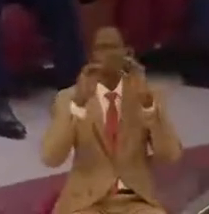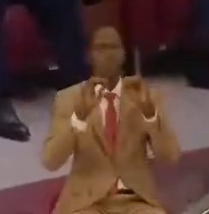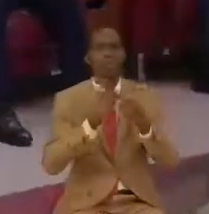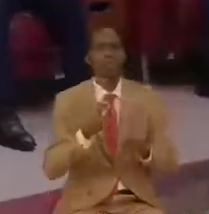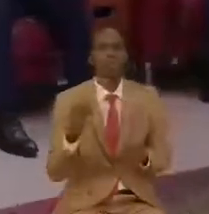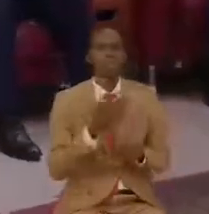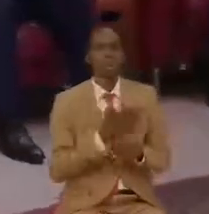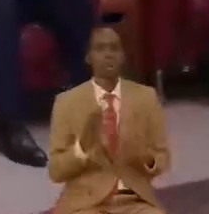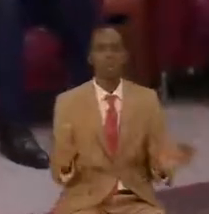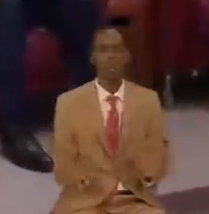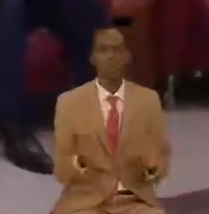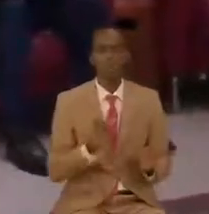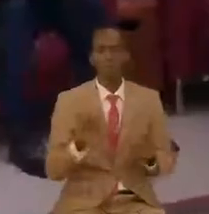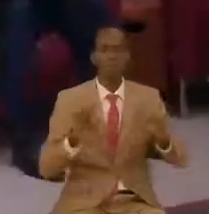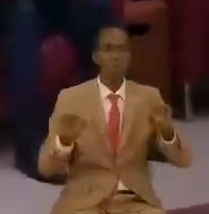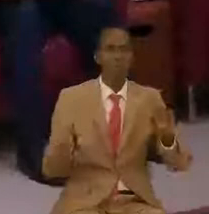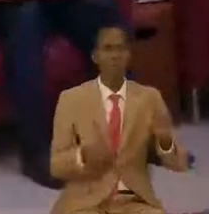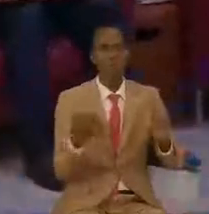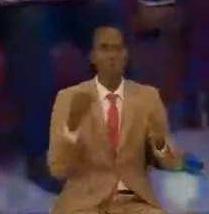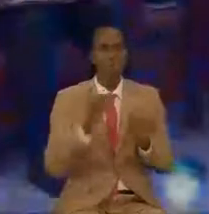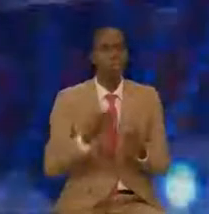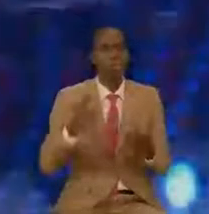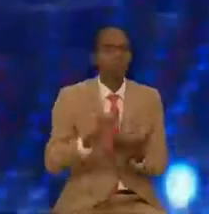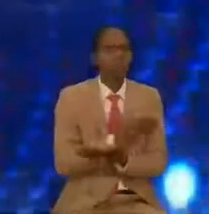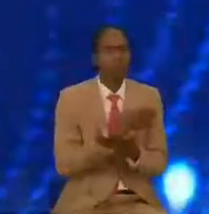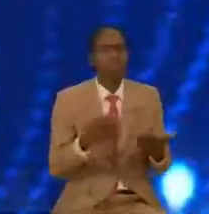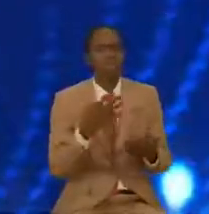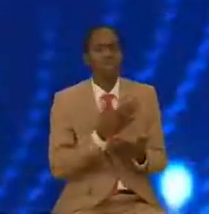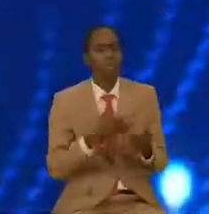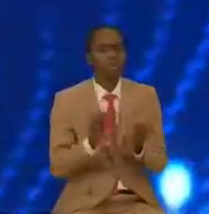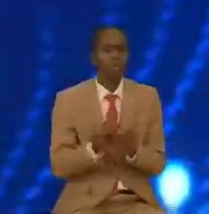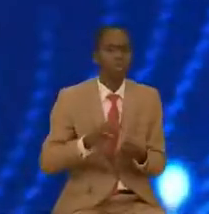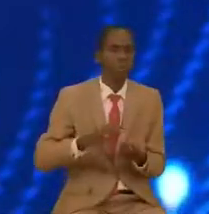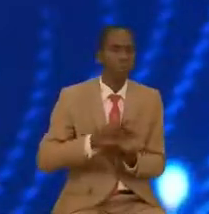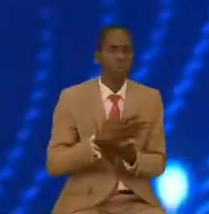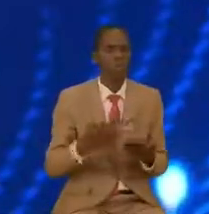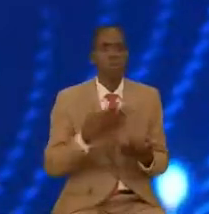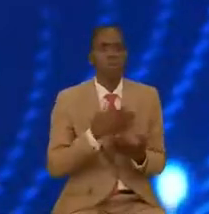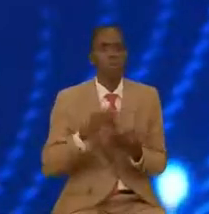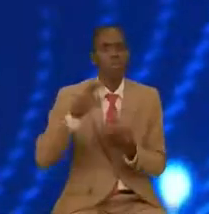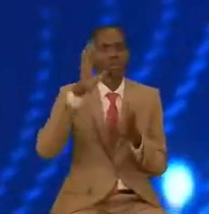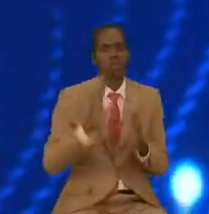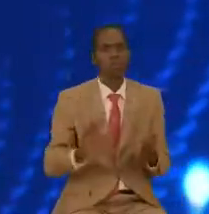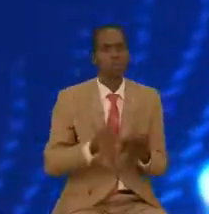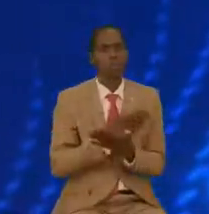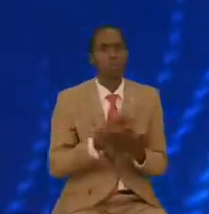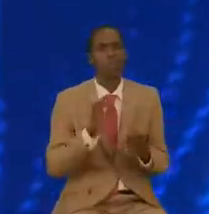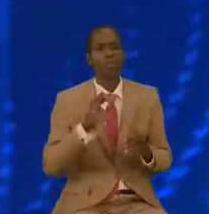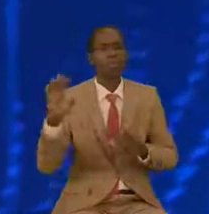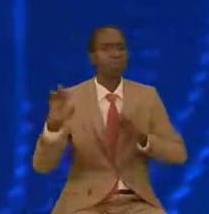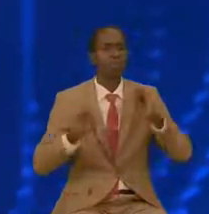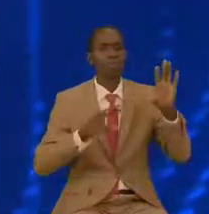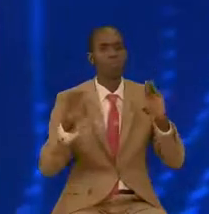Instruisez-vous et exhortez-vous les uns les autres en toute sagesse, par des psaumes, par des hymnes, par des cantiques